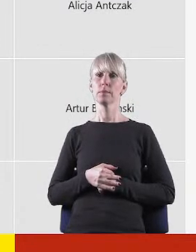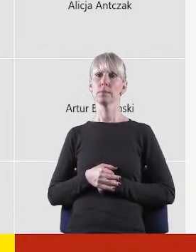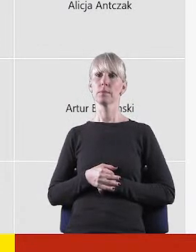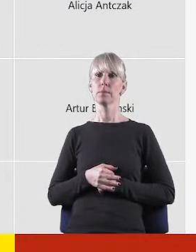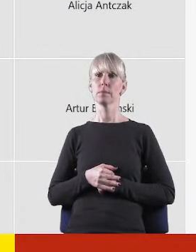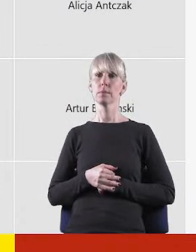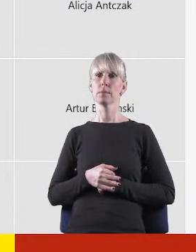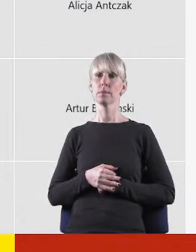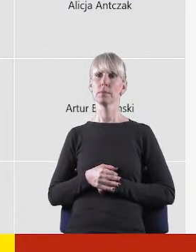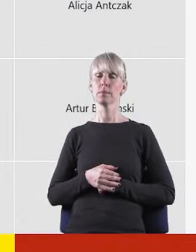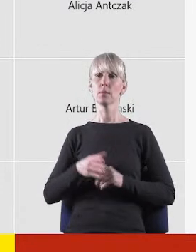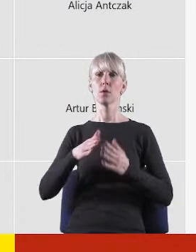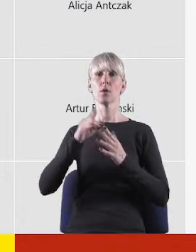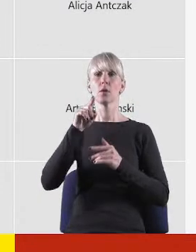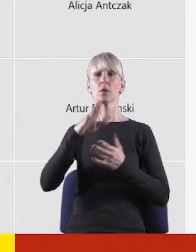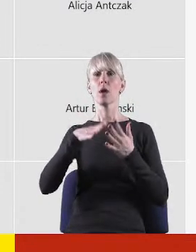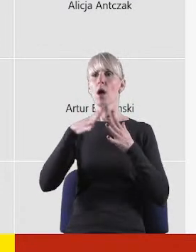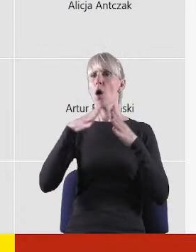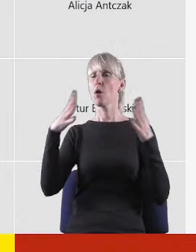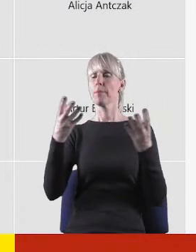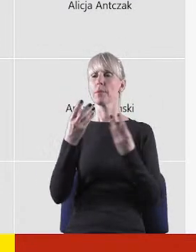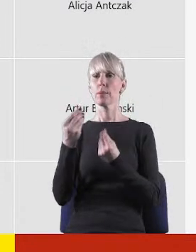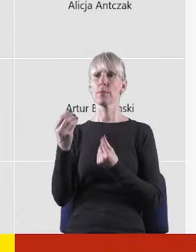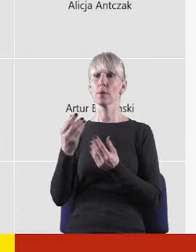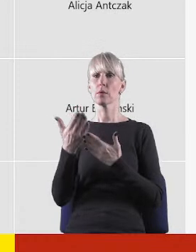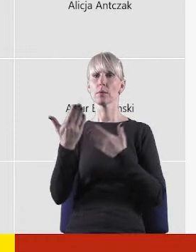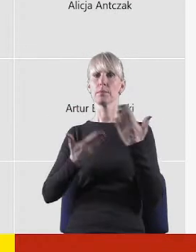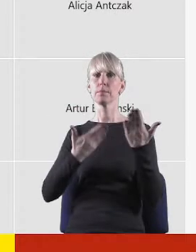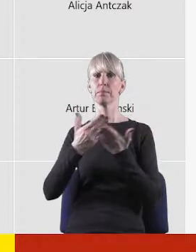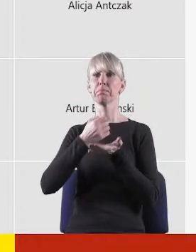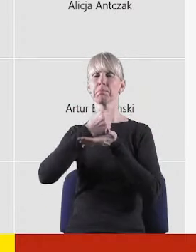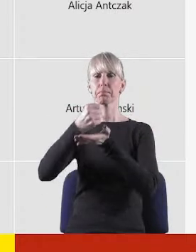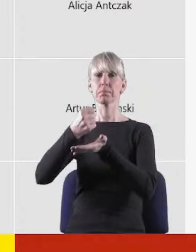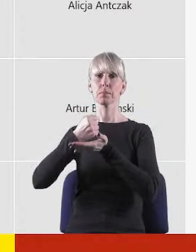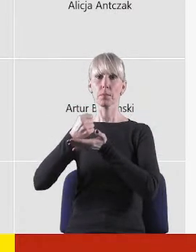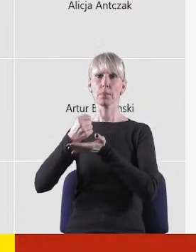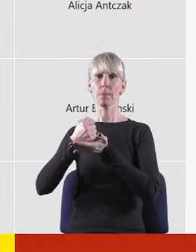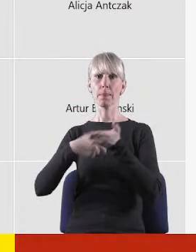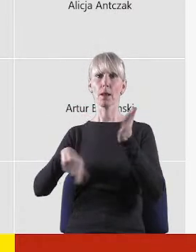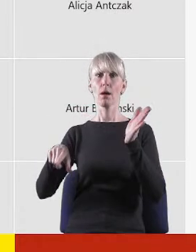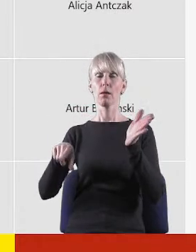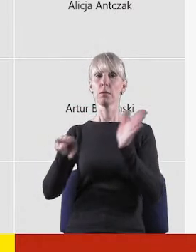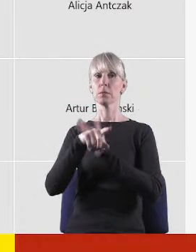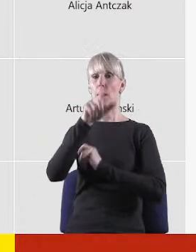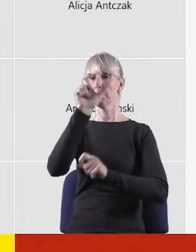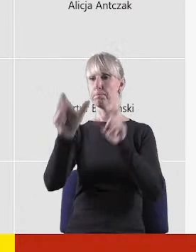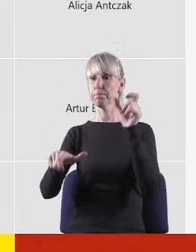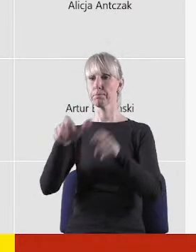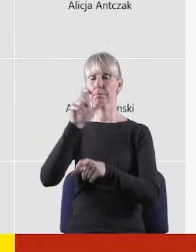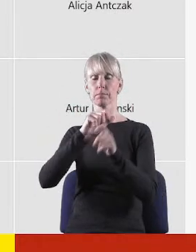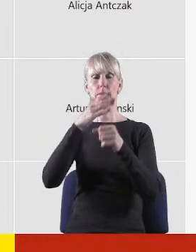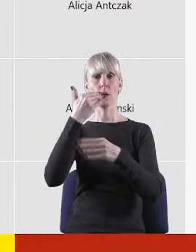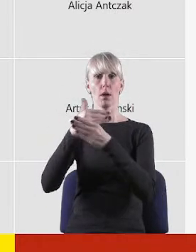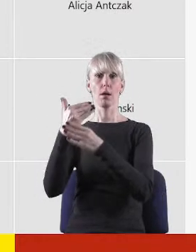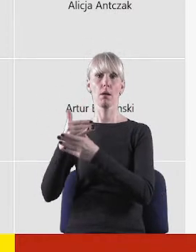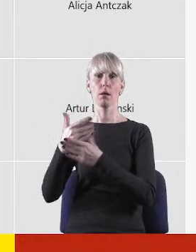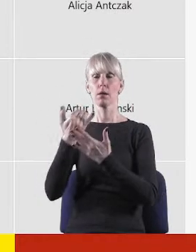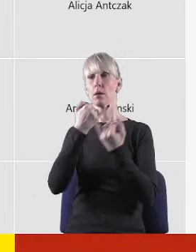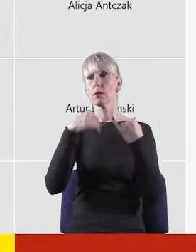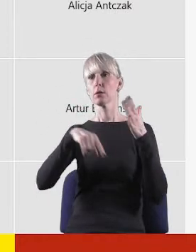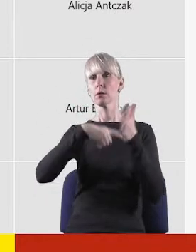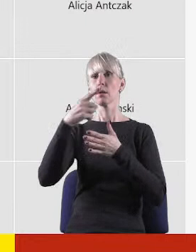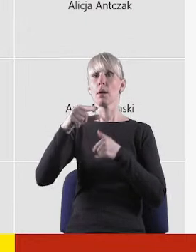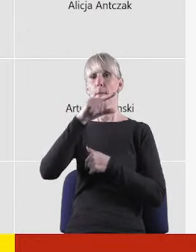jakim zakresie te ogromne środki, które przelaliśmy w kraju dla naszych przedsiębiorców z poszczególnych tarcz z